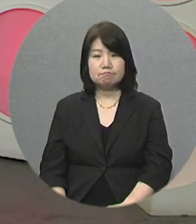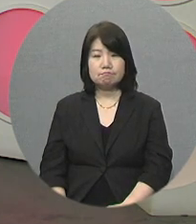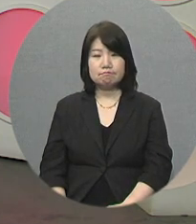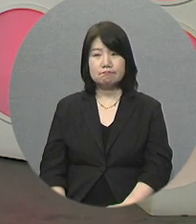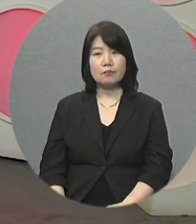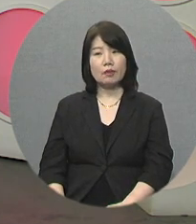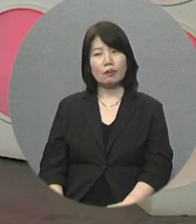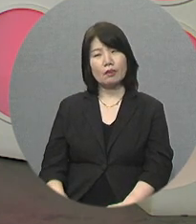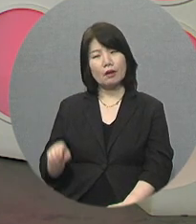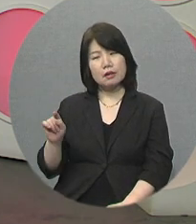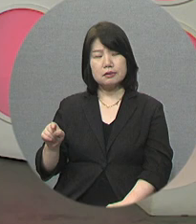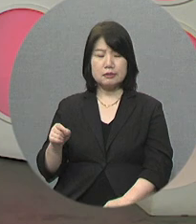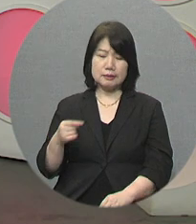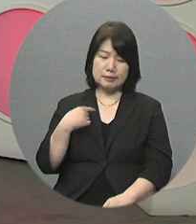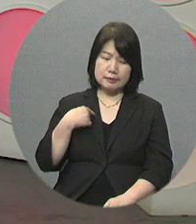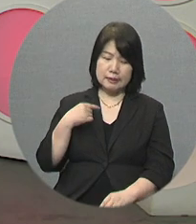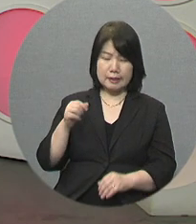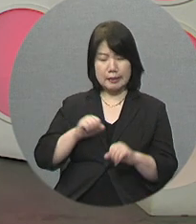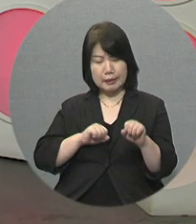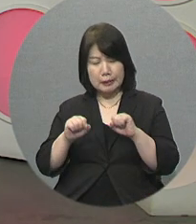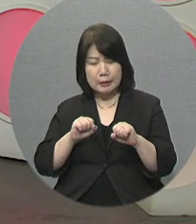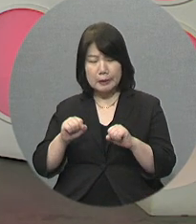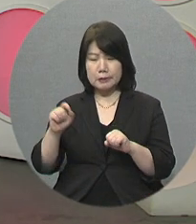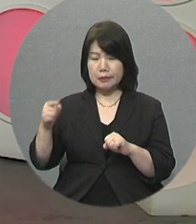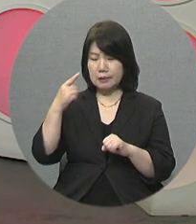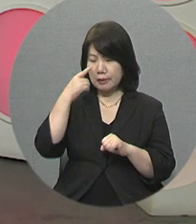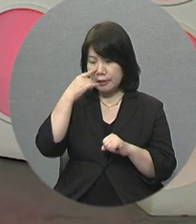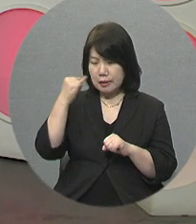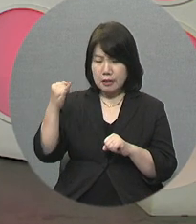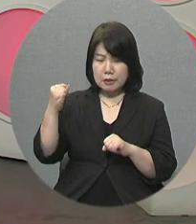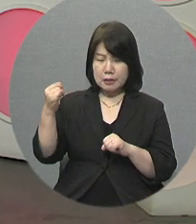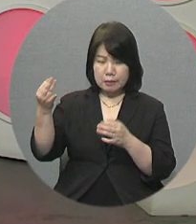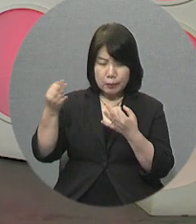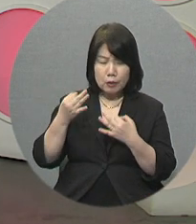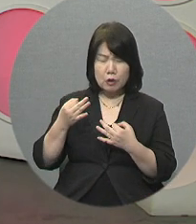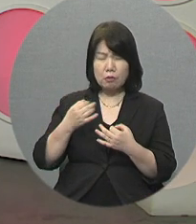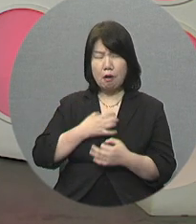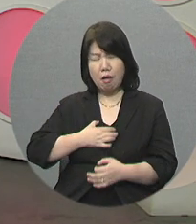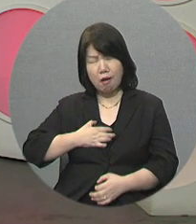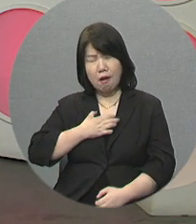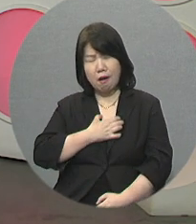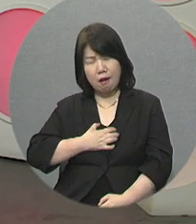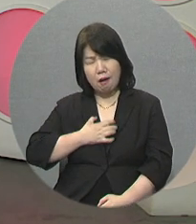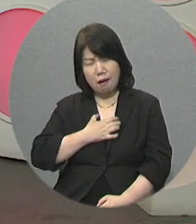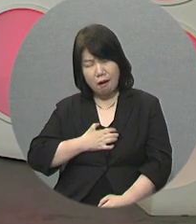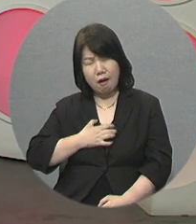그런 마음이 어머니를 더 힘들게 하는 줄도 모르고 말입니다.